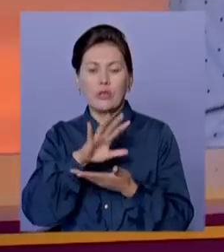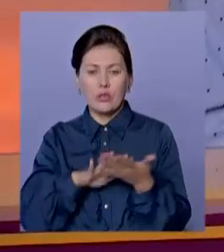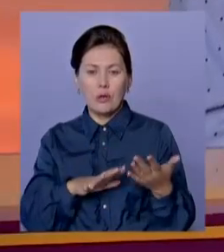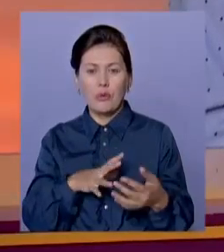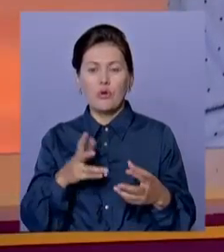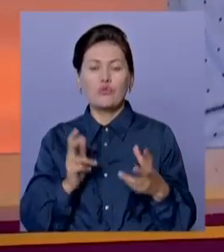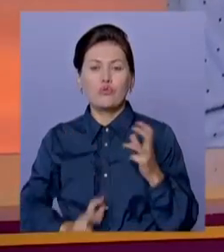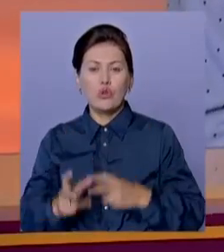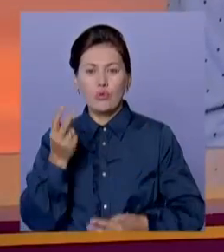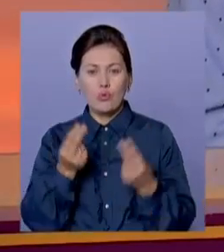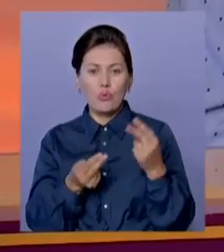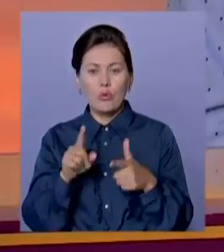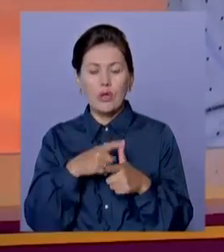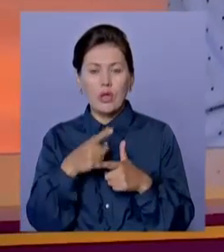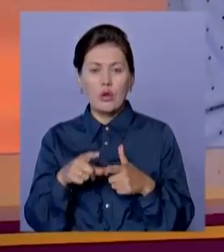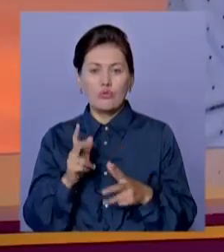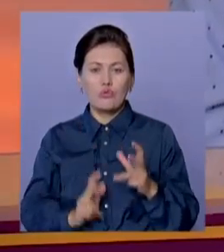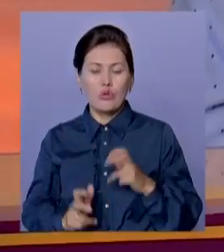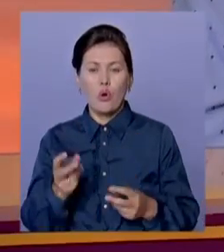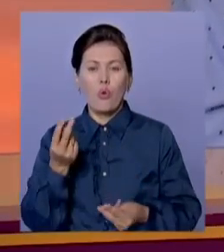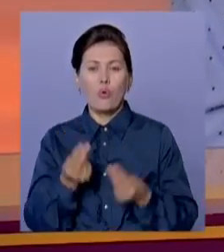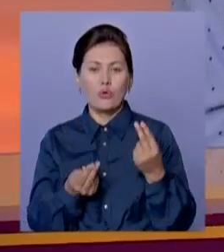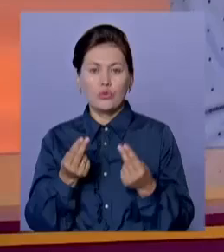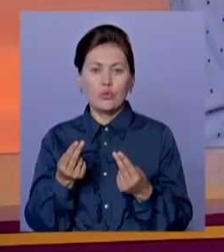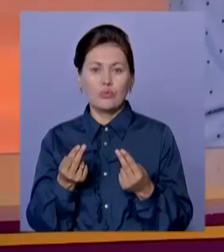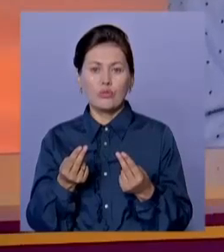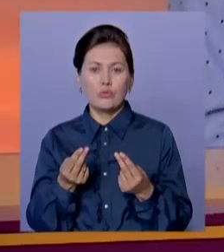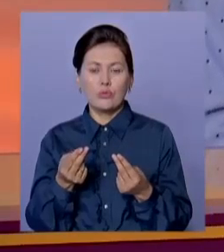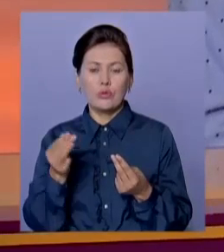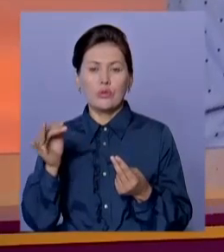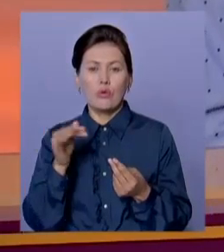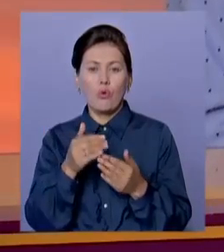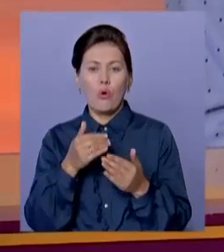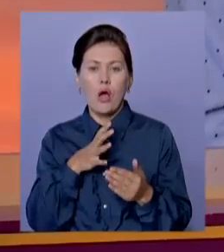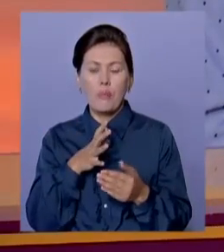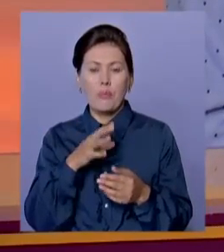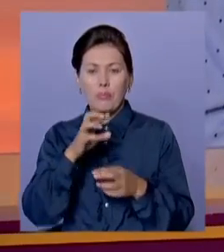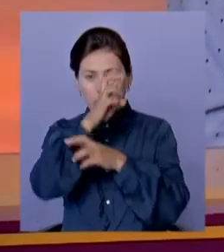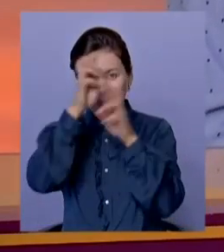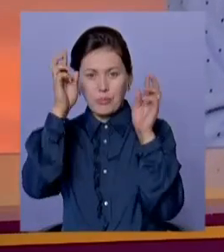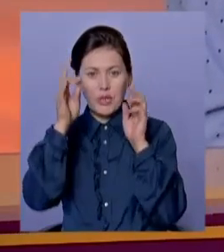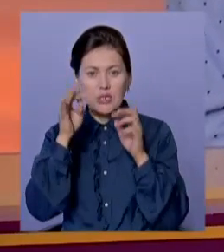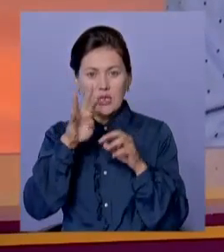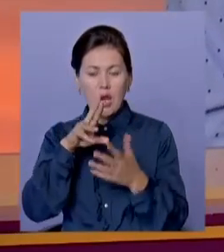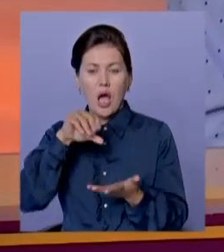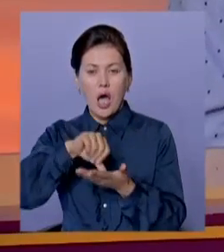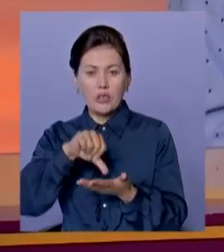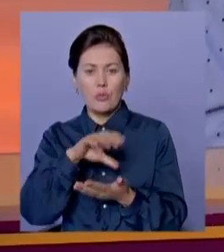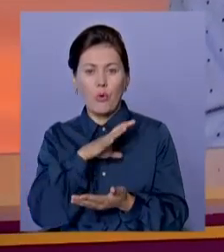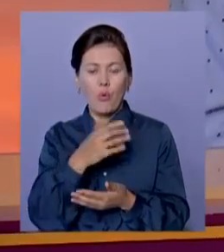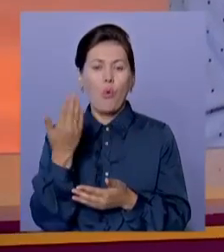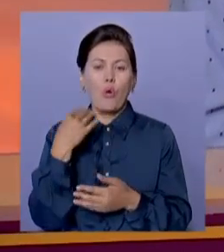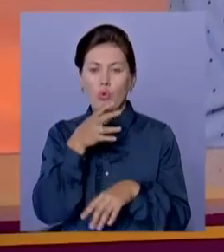Студенттік ойындарда ма? Студенттік ойындарда. Студенттік ойындарда оңалында сол Бразилияда қатысқан болатынбыз. Ол